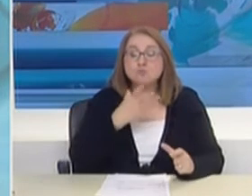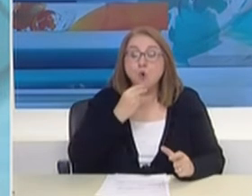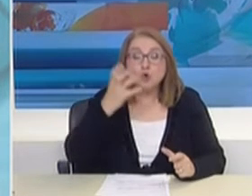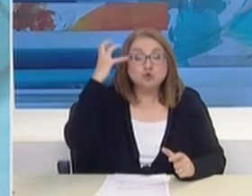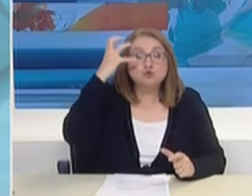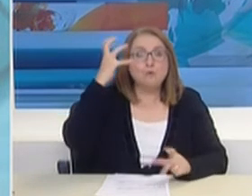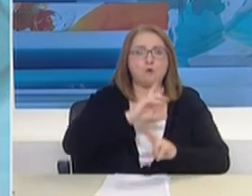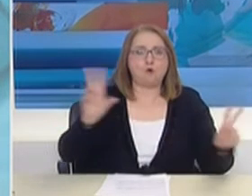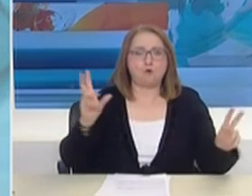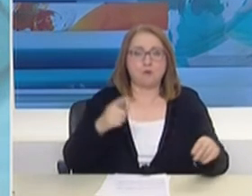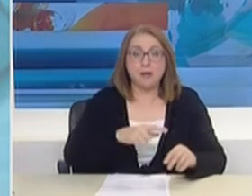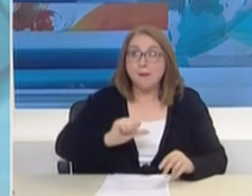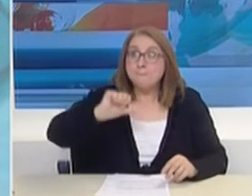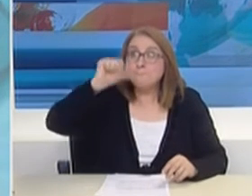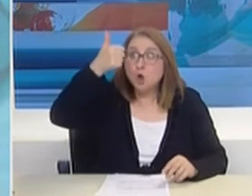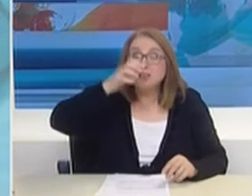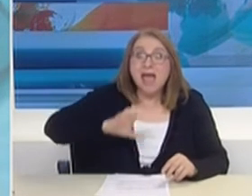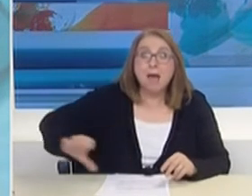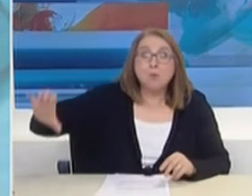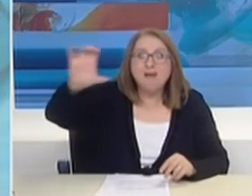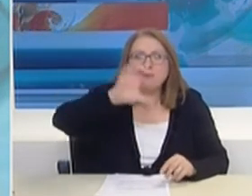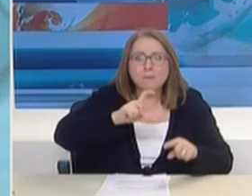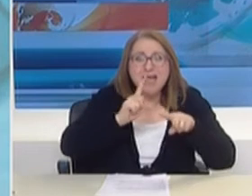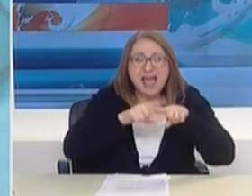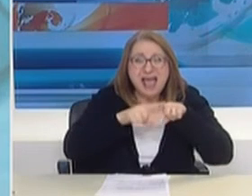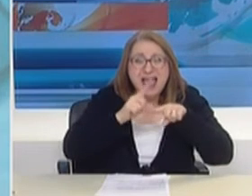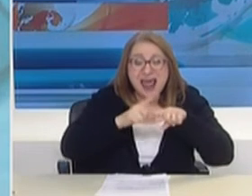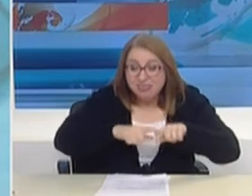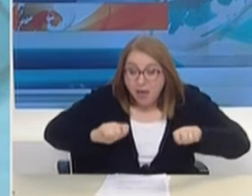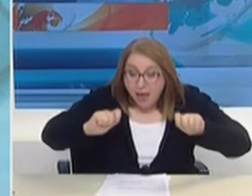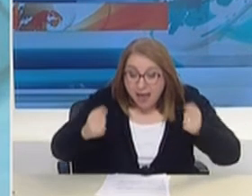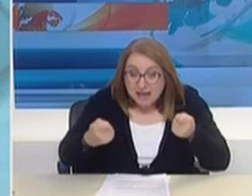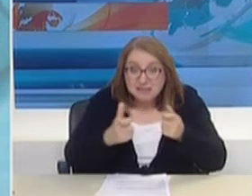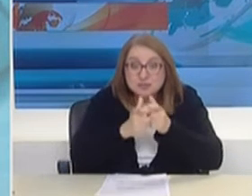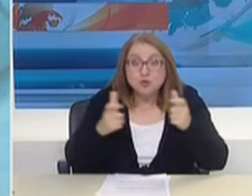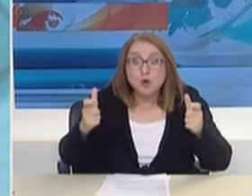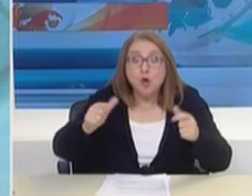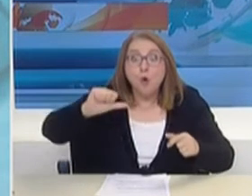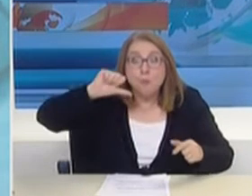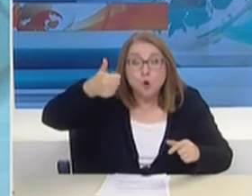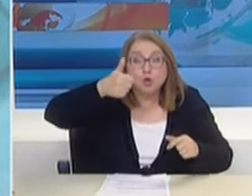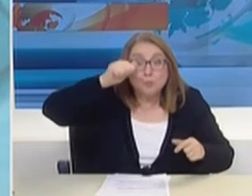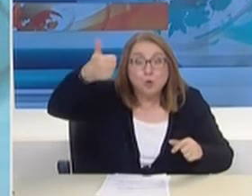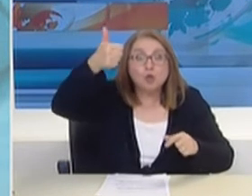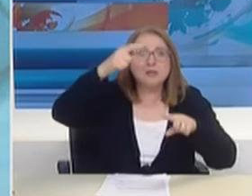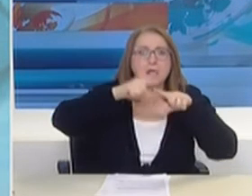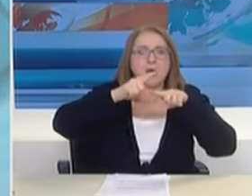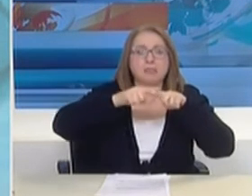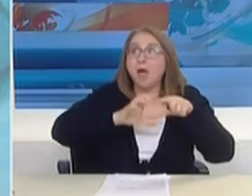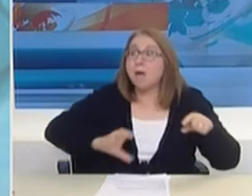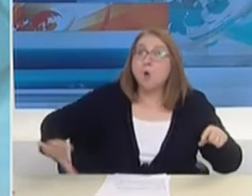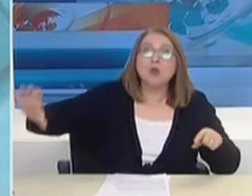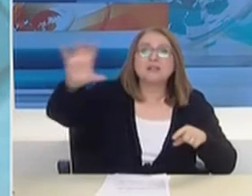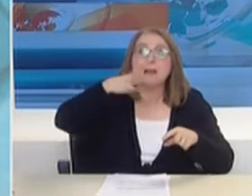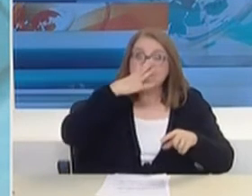Πρώτη από όλη την Ευρώπη. Ναι. Η κυβέρνησή μας πέτυχε, με συγχωρείτε λίγο, πρώτη από όλη την Ευρώπη,